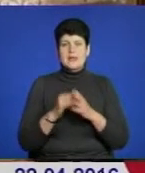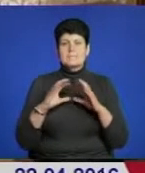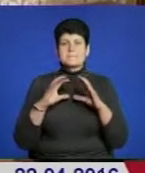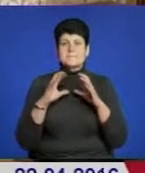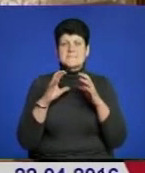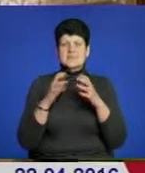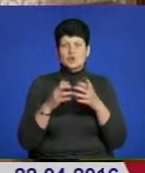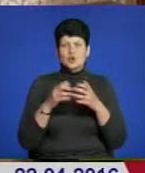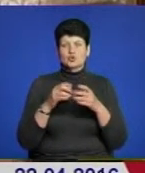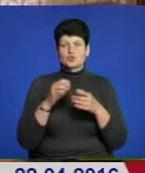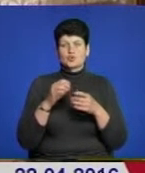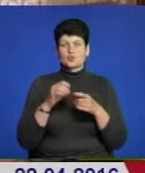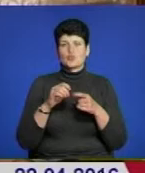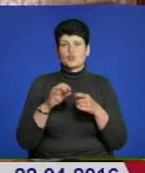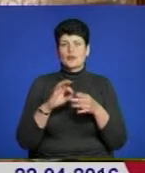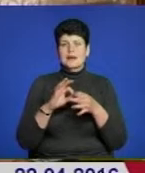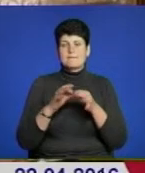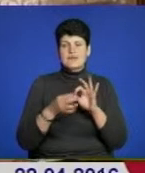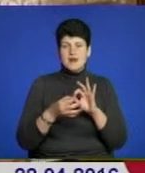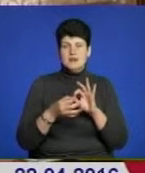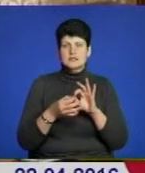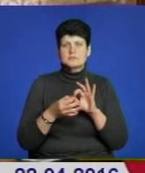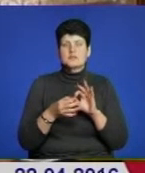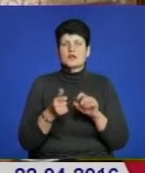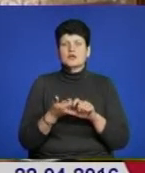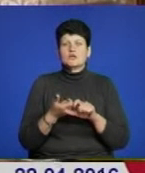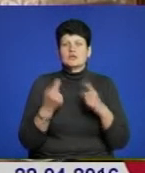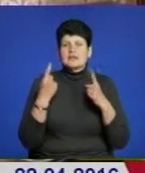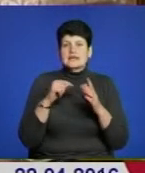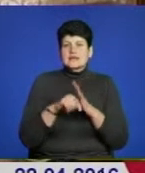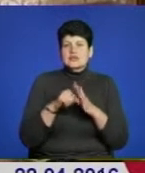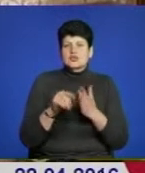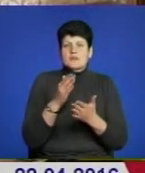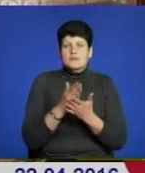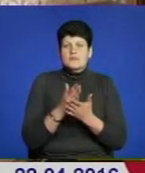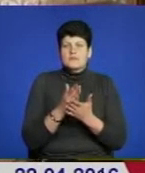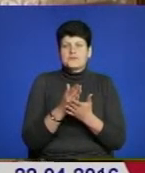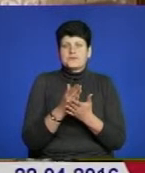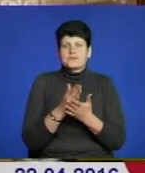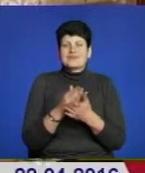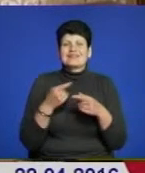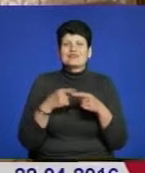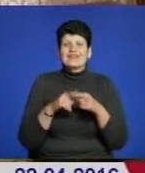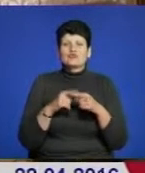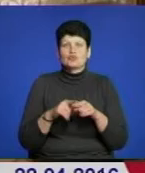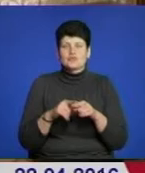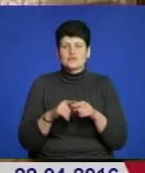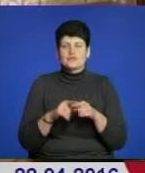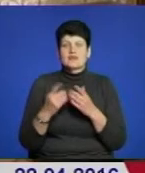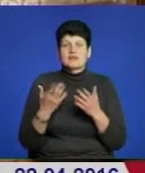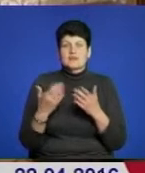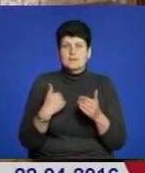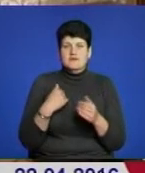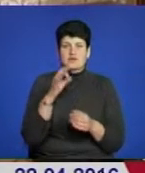міжнародної всеукраїнської олімпіади, до міжнародних конкурсів, надзвичайно велике значення мають технології, які